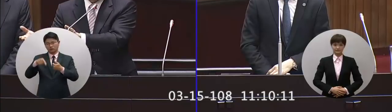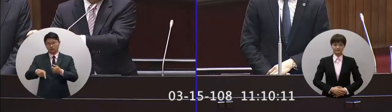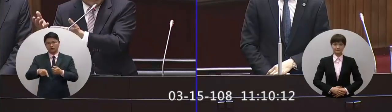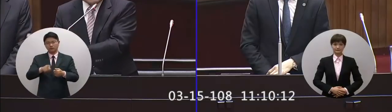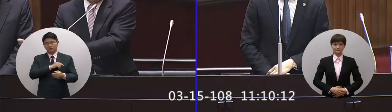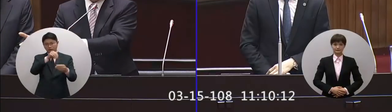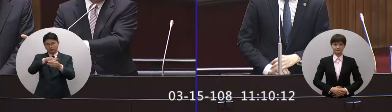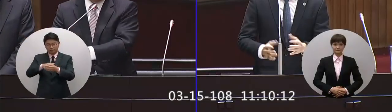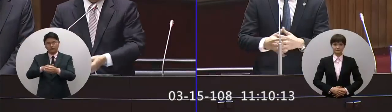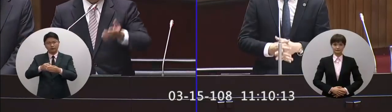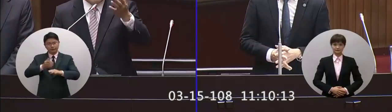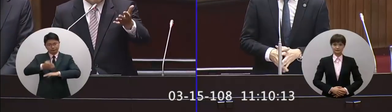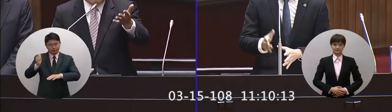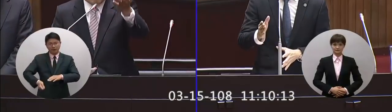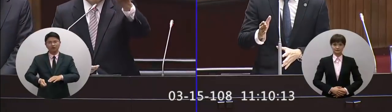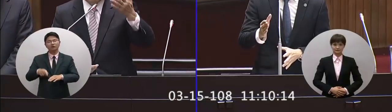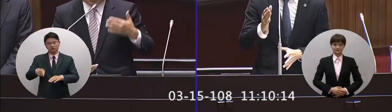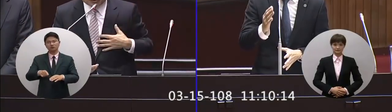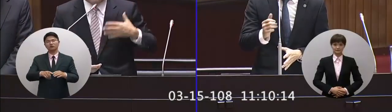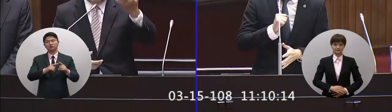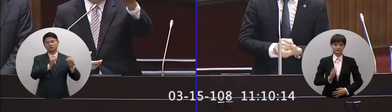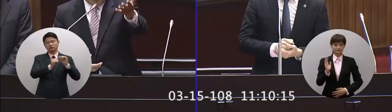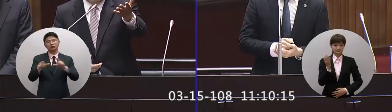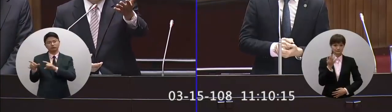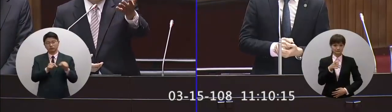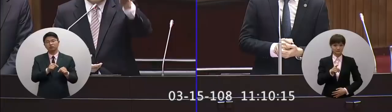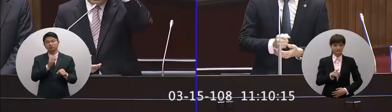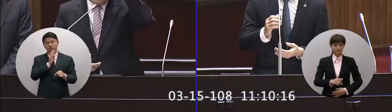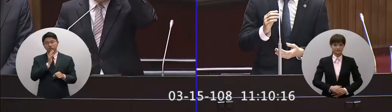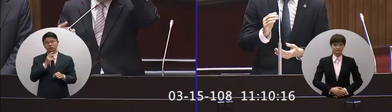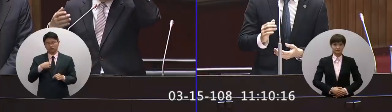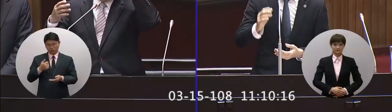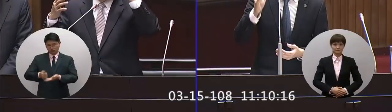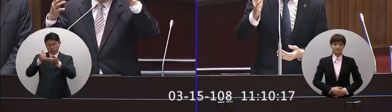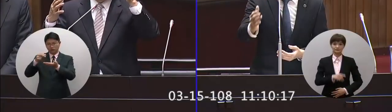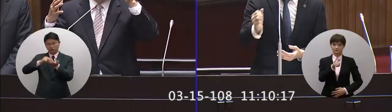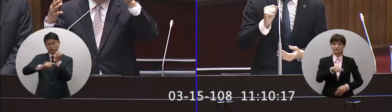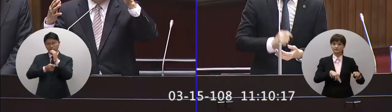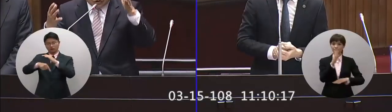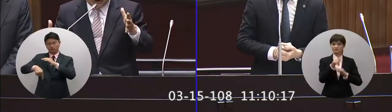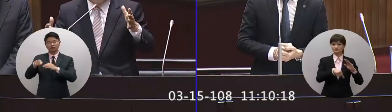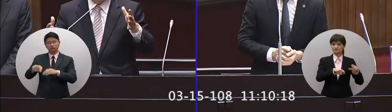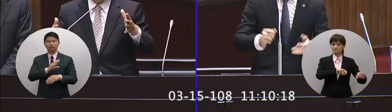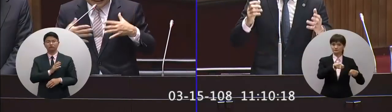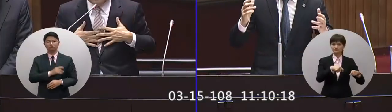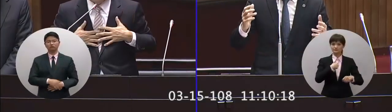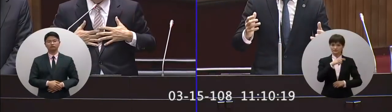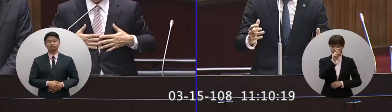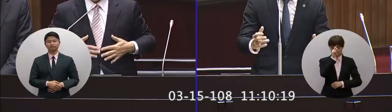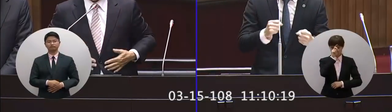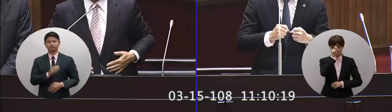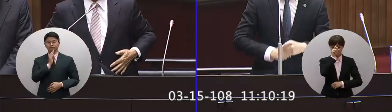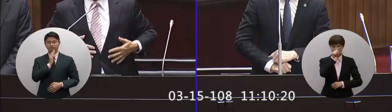决，看要照安怎。 啊， 所以阮拢尊重国会。 啊，行政院，我是毋忙，也是爱听着你